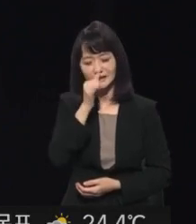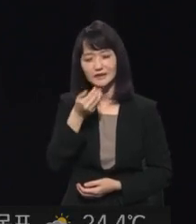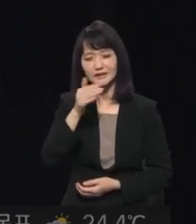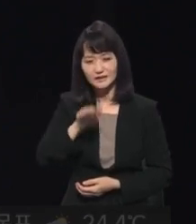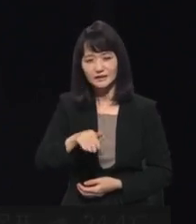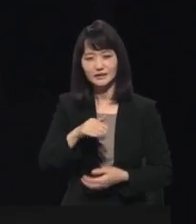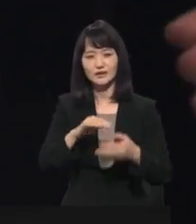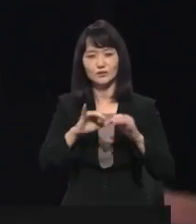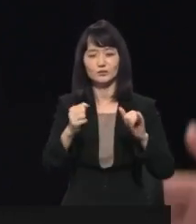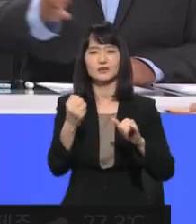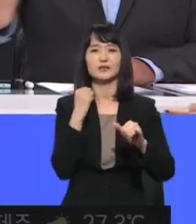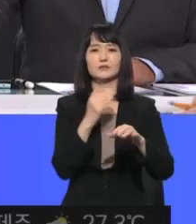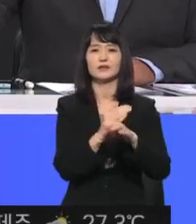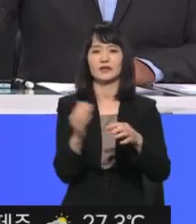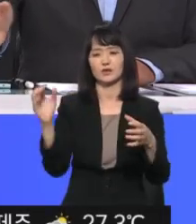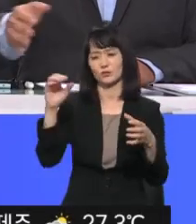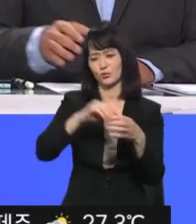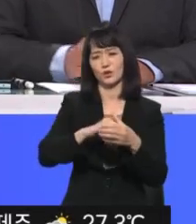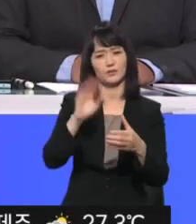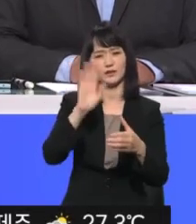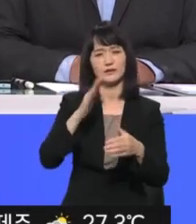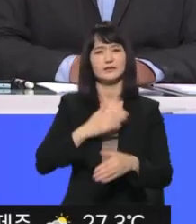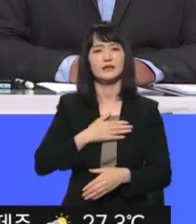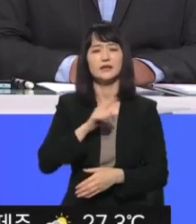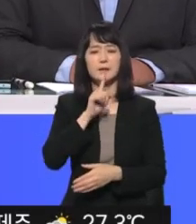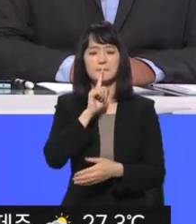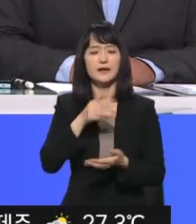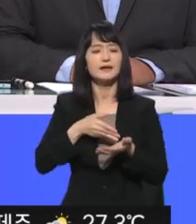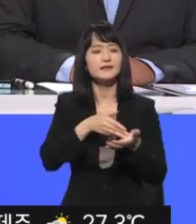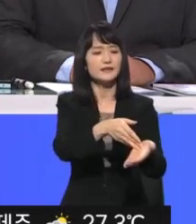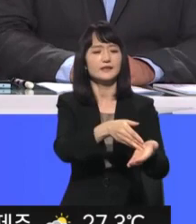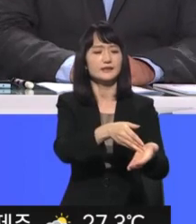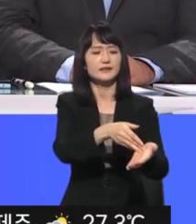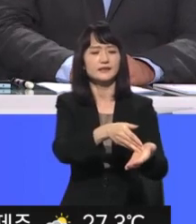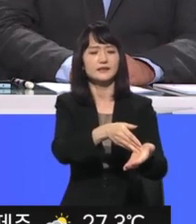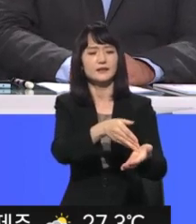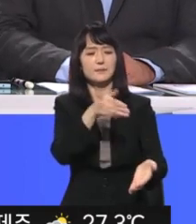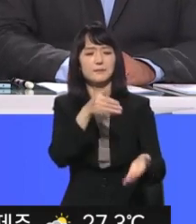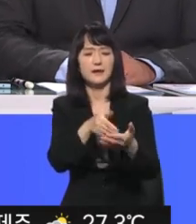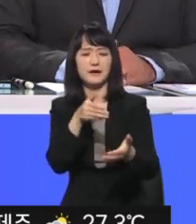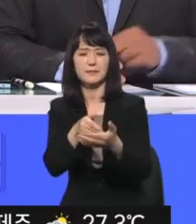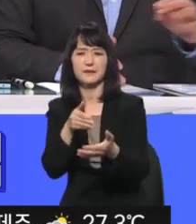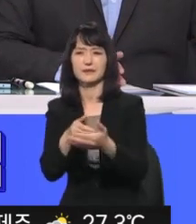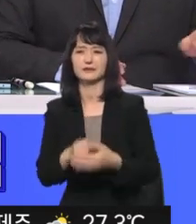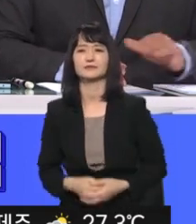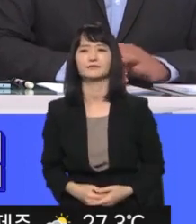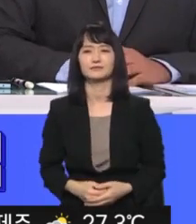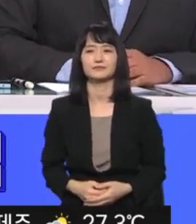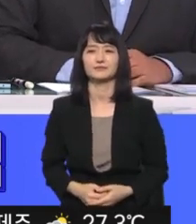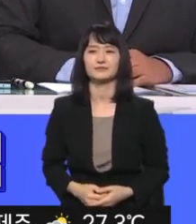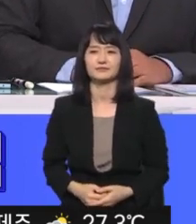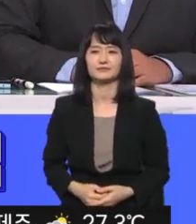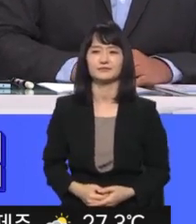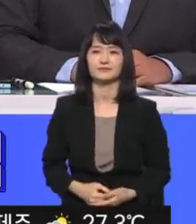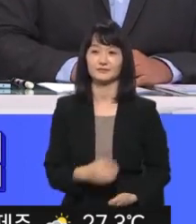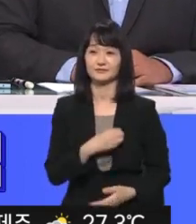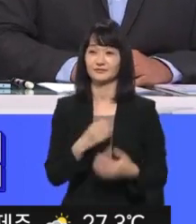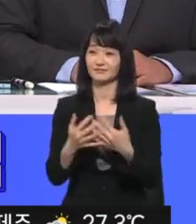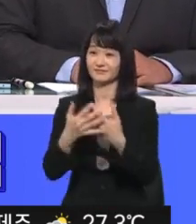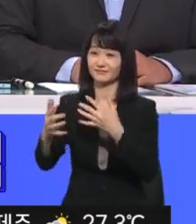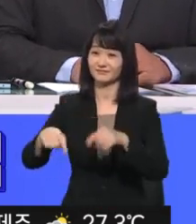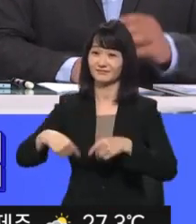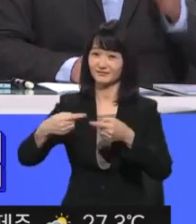강하게 얘기를 맞는 얘기 반대로 하더라고 일수록 유이의 쓴 맛을 한번 보셔요 아 그러면 저의 어깨를 가서 그래요